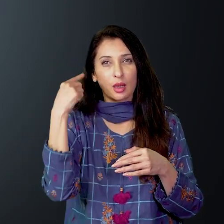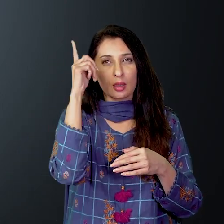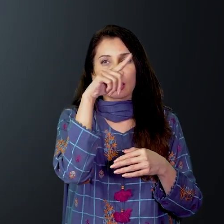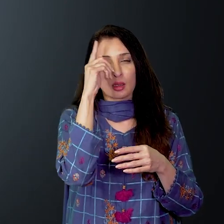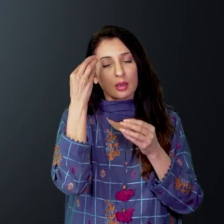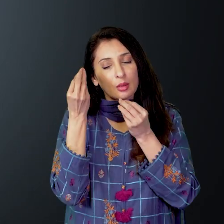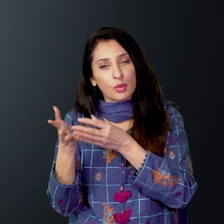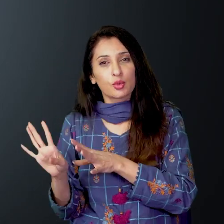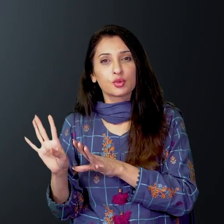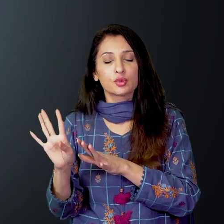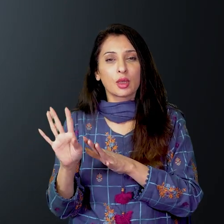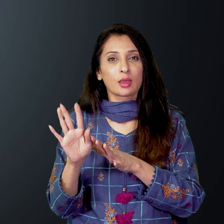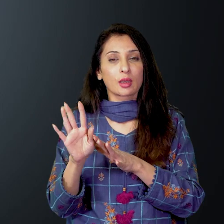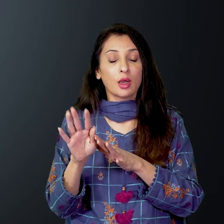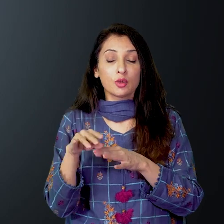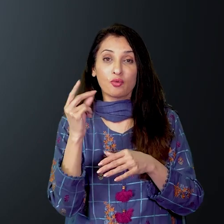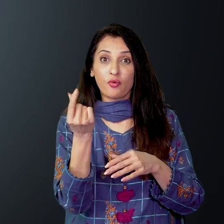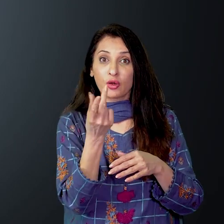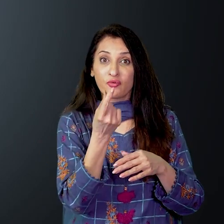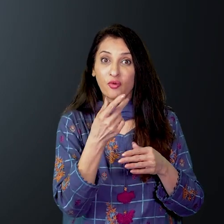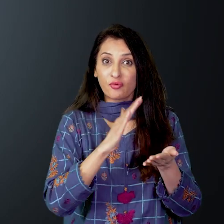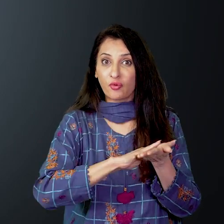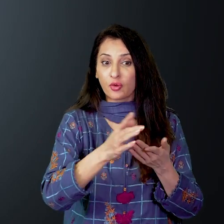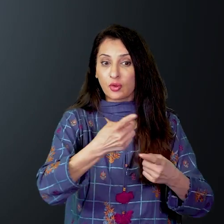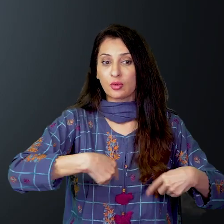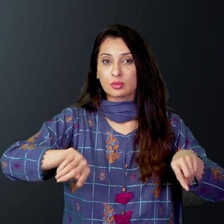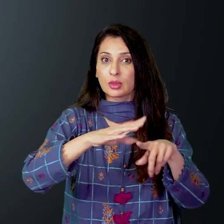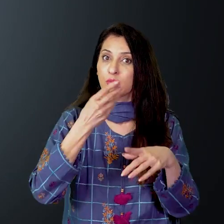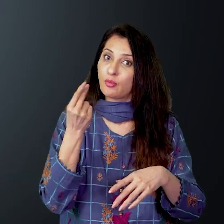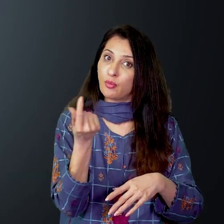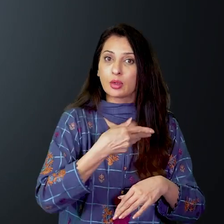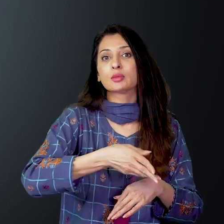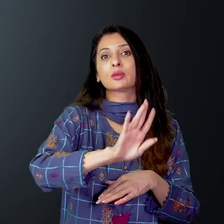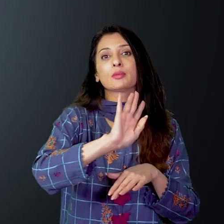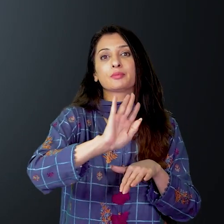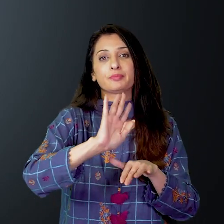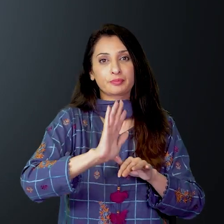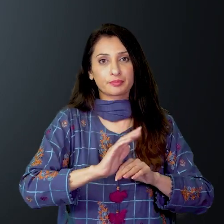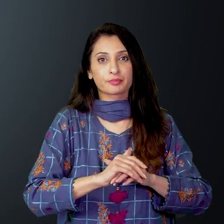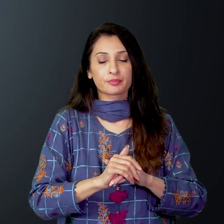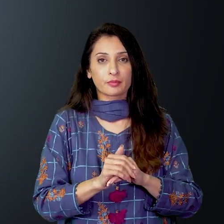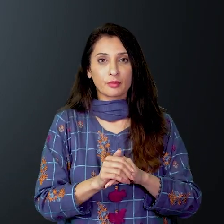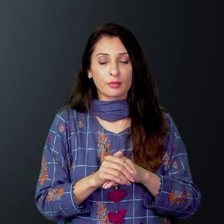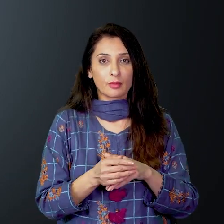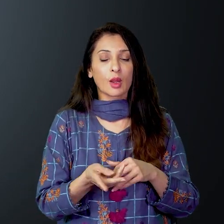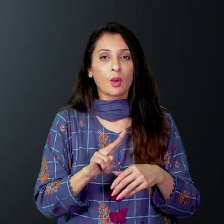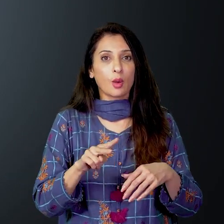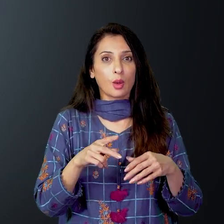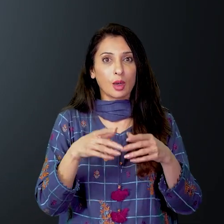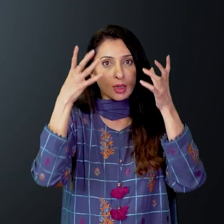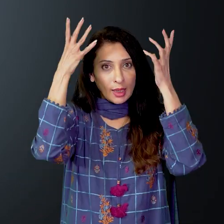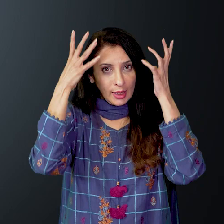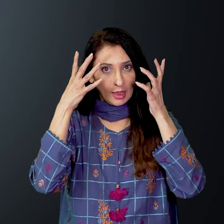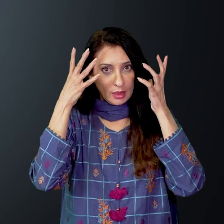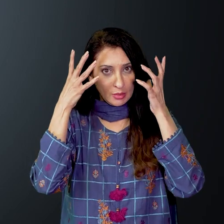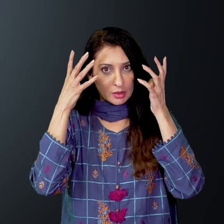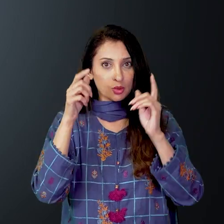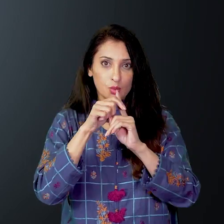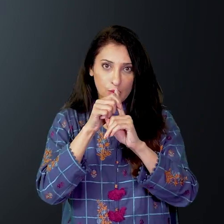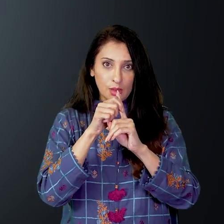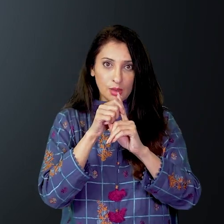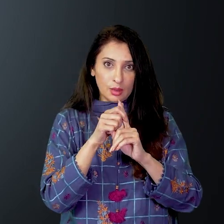सेकेंडरी डैमेज के लिए भी आपने फ़ौरन यू हैव टू रश टू द नियरेस्ट हॉस्पिटल। इसके अलावा हेलमेट के इस्तेमाल के